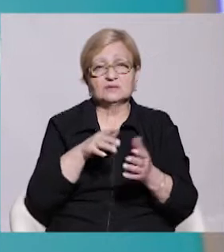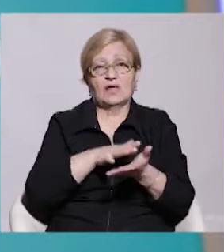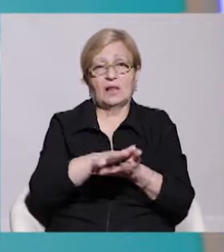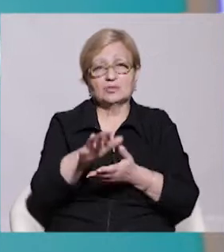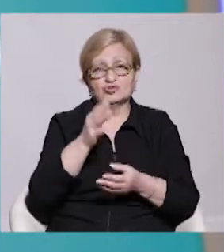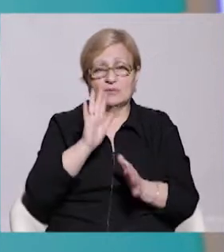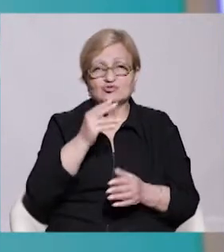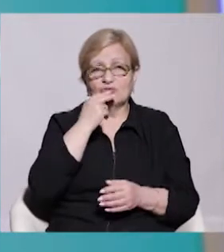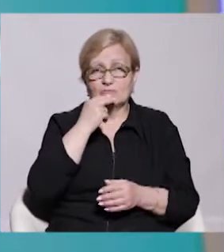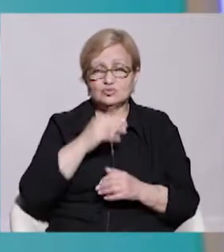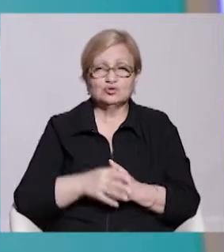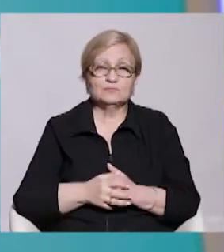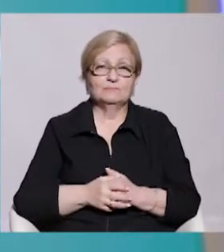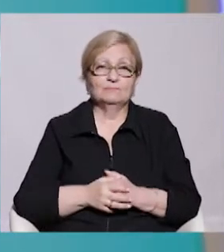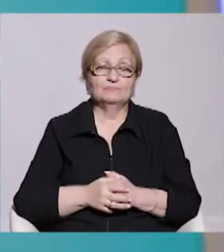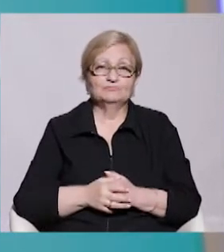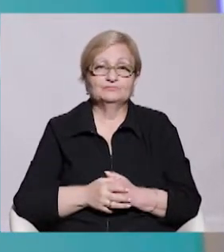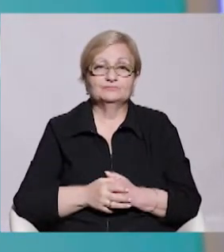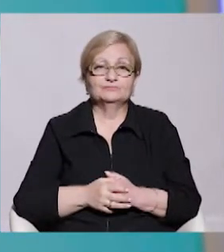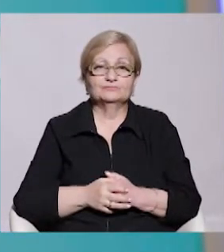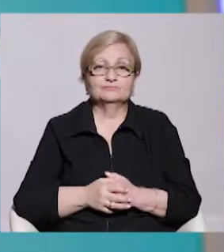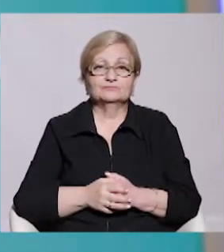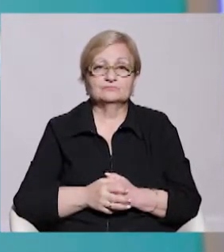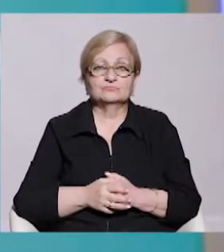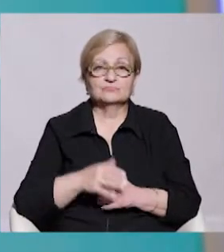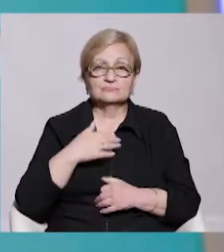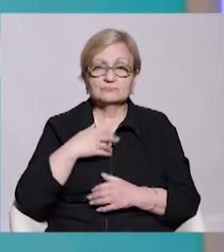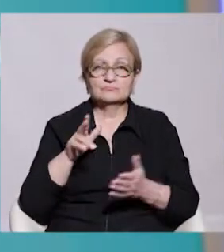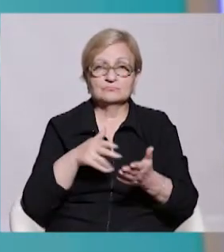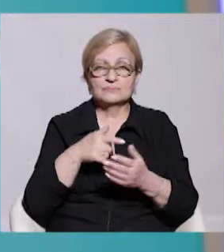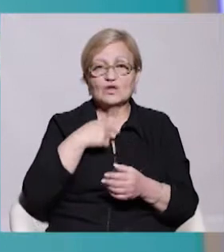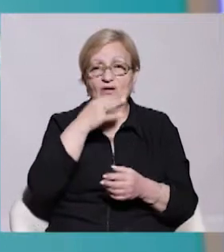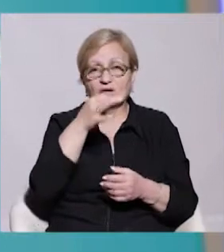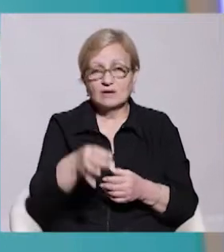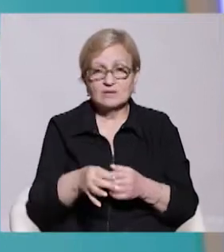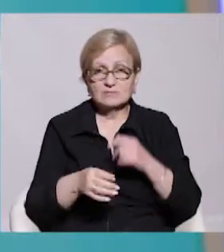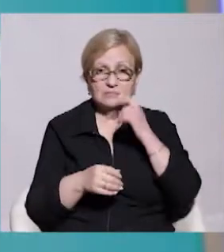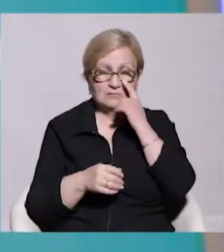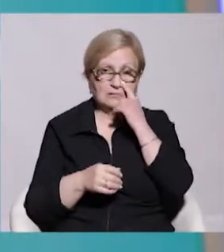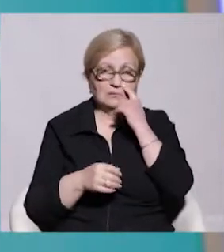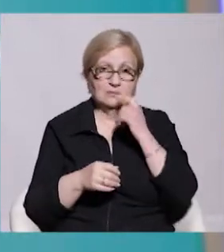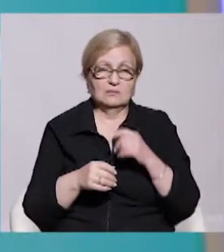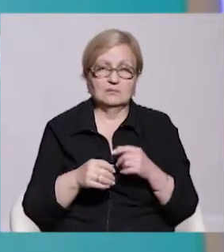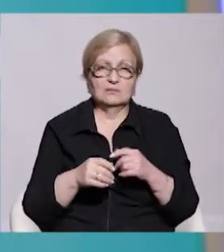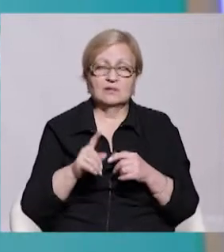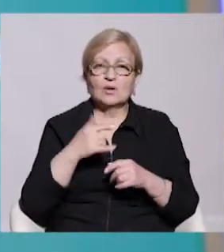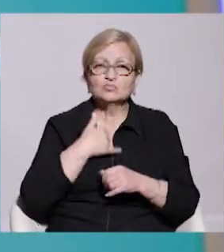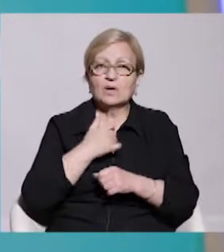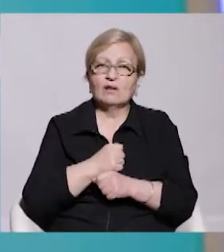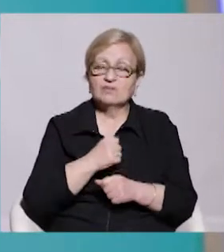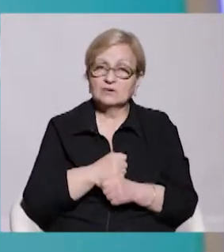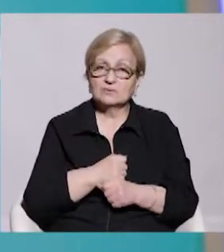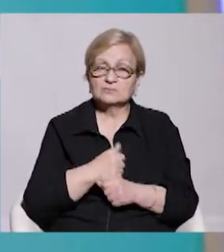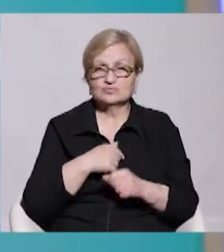ჭამაზე? ამ შემთხვევაში არ მინდა რომ გამოვთვალოთ, უბრალოდ ვთქვათ, რა უნდა გავაკეთოთ